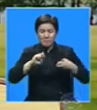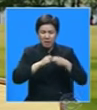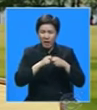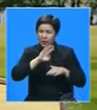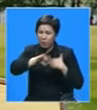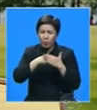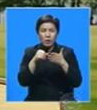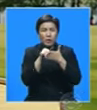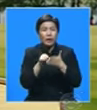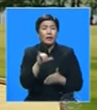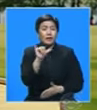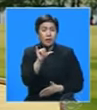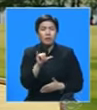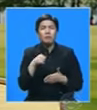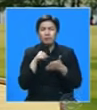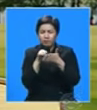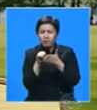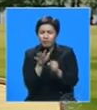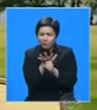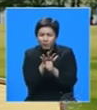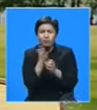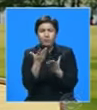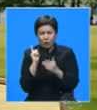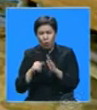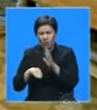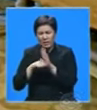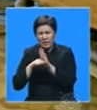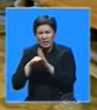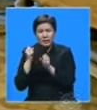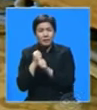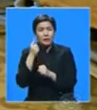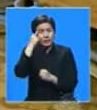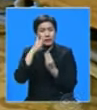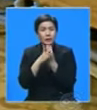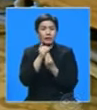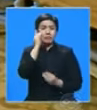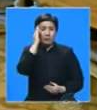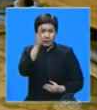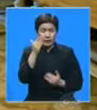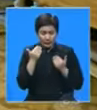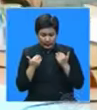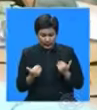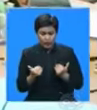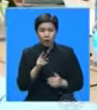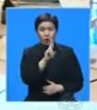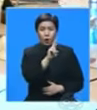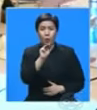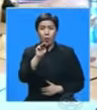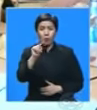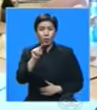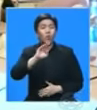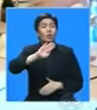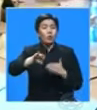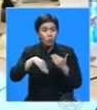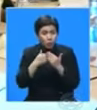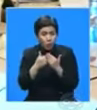ไม่ได้ทั้งหมดบางอย่างแค่ทุเลาบางอย่างอยู่ในขั้นตอนผมคิดว่าในสัปดาห์หน้าเป็นต้นไปบรรดารัฐมนตรีทุกคนนะ